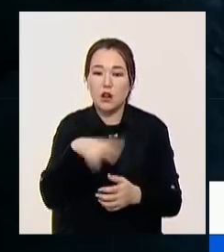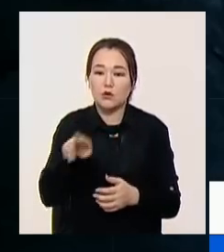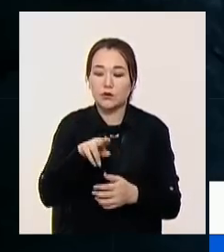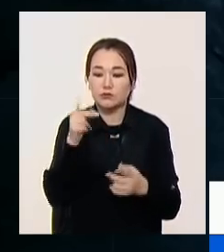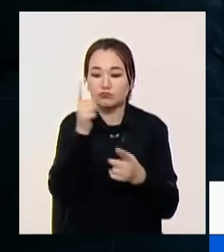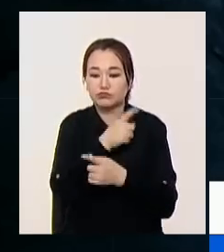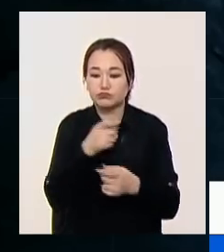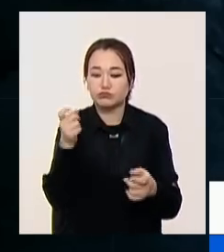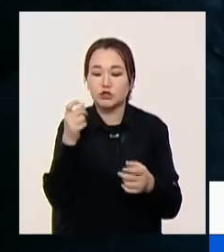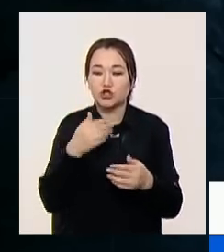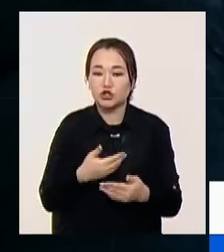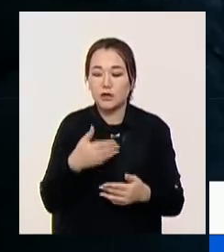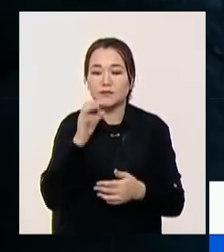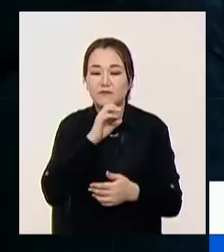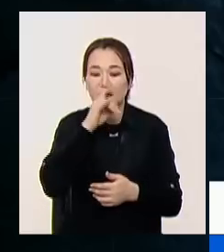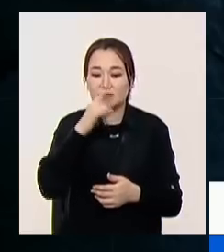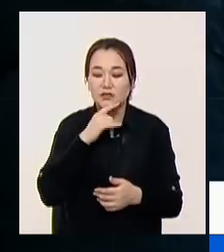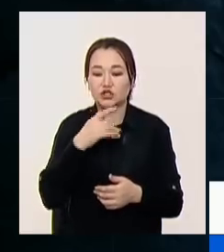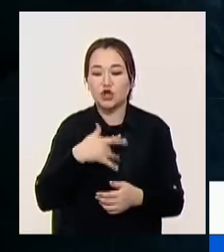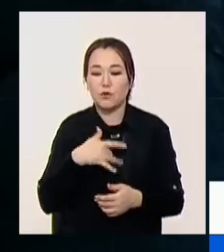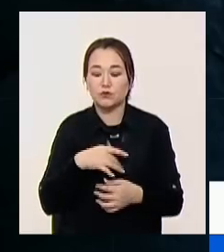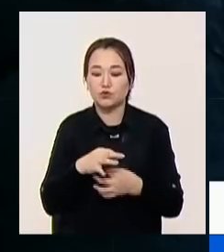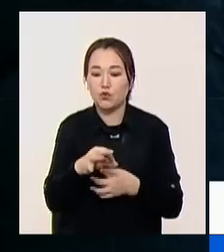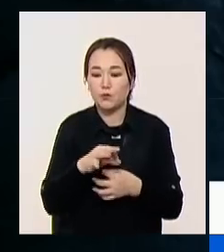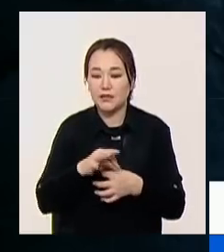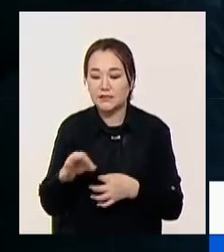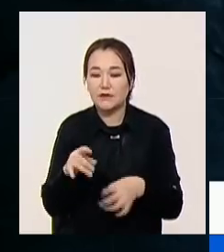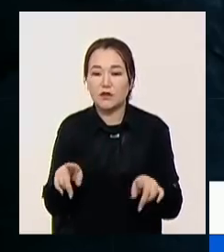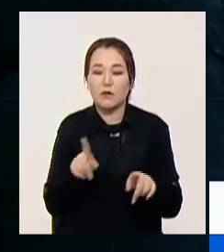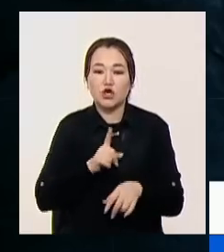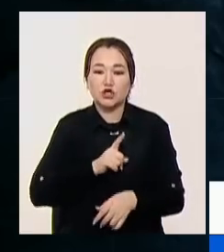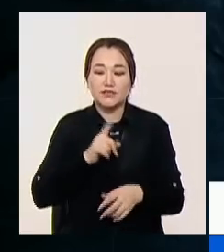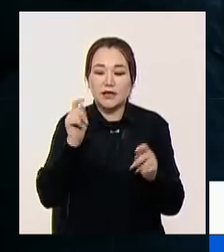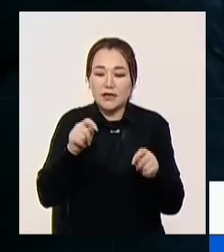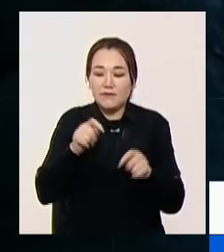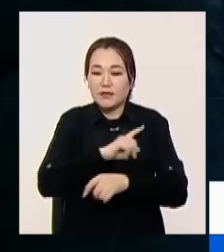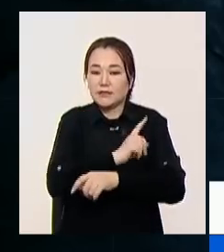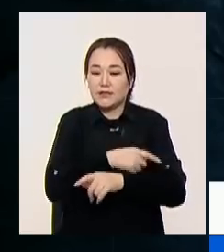предупреждение рассылают жителям Северо-Казахстанской и Жамбылской области. Там ожидается ливень с